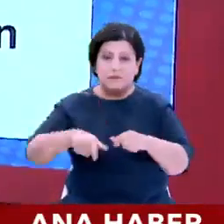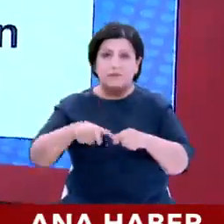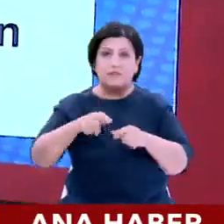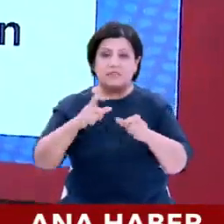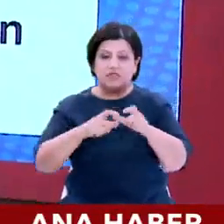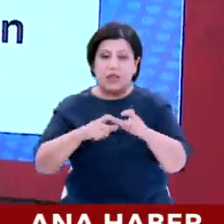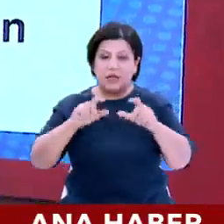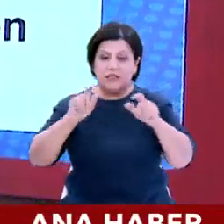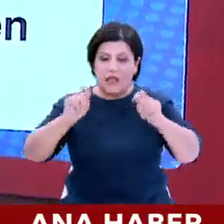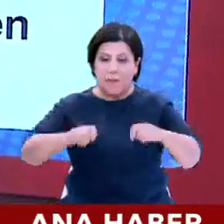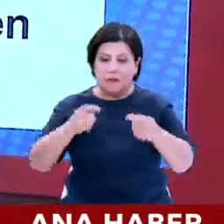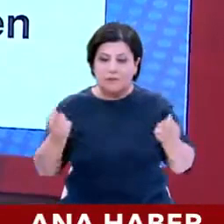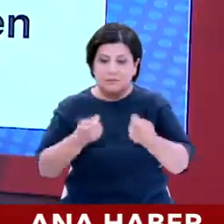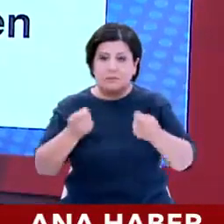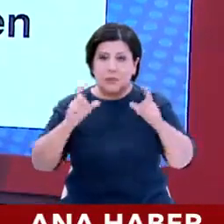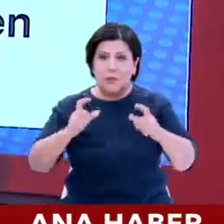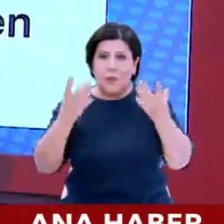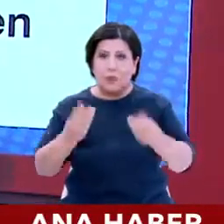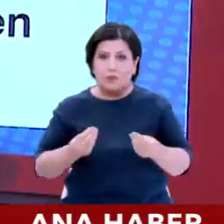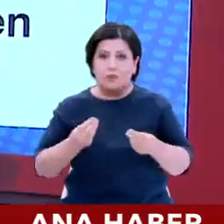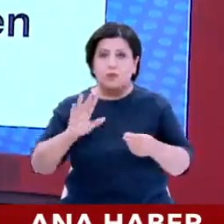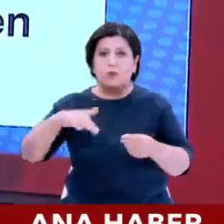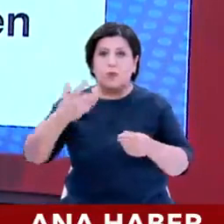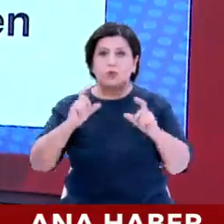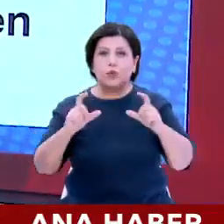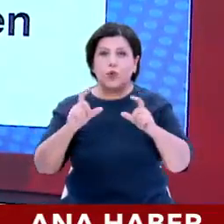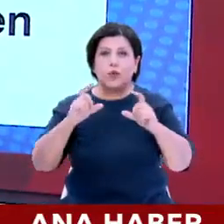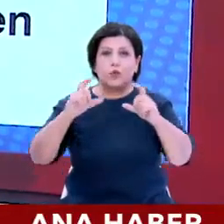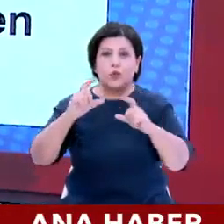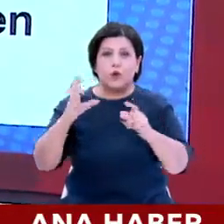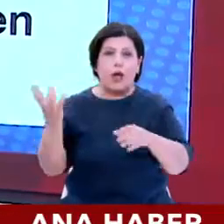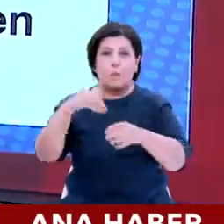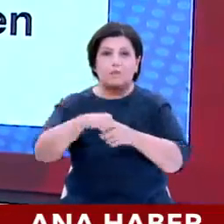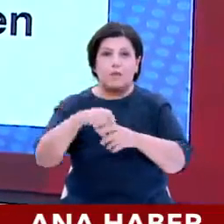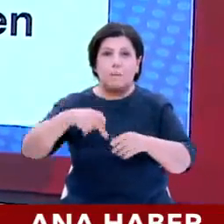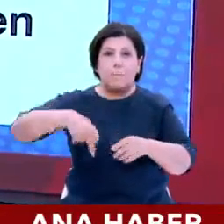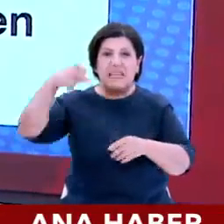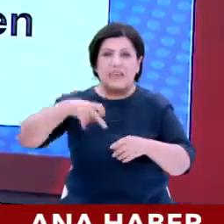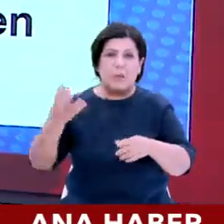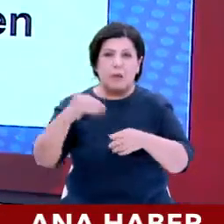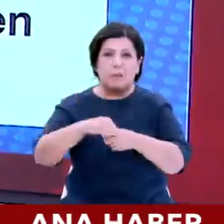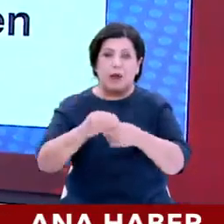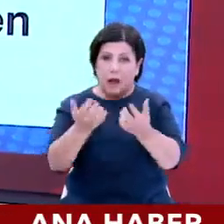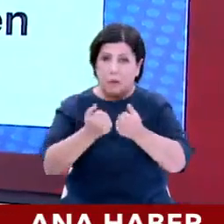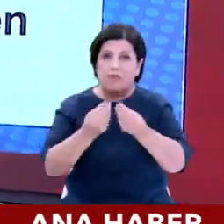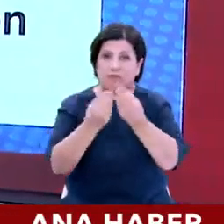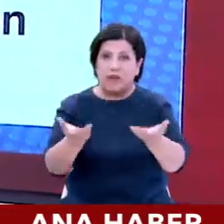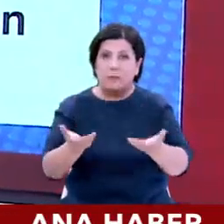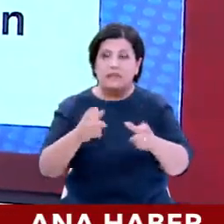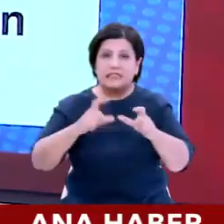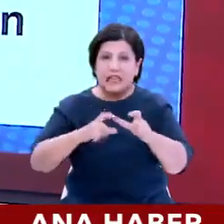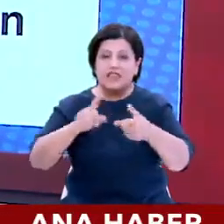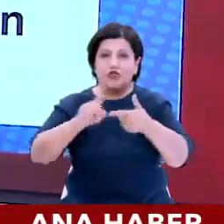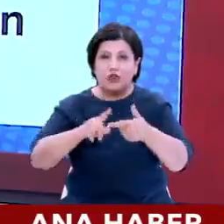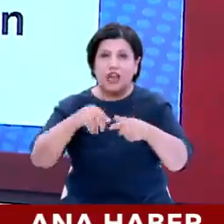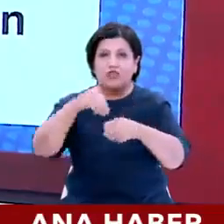yaparak başladıkları iş hayatlarını bir şekilde SGK'da sigorta kapsamına prim kapsamına alabilir stajyerleri ve